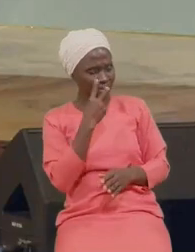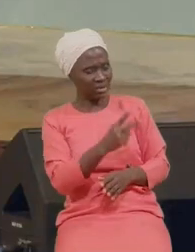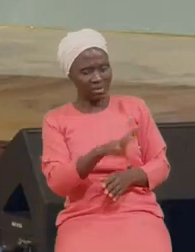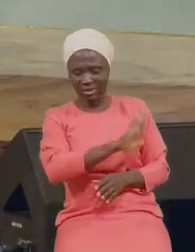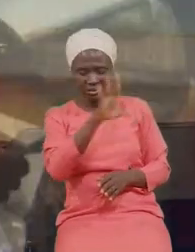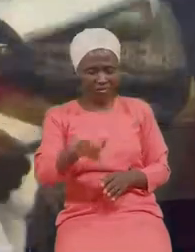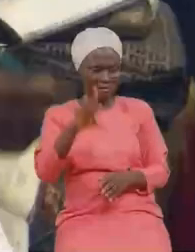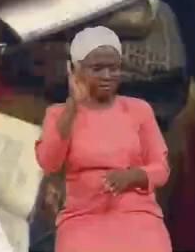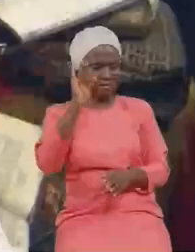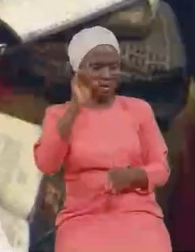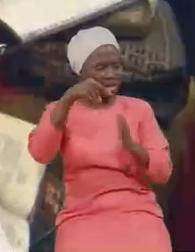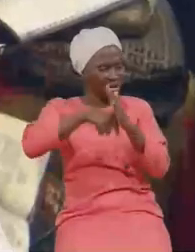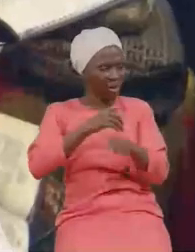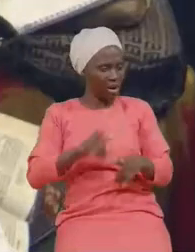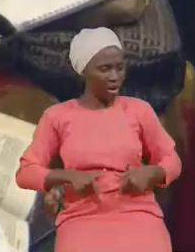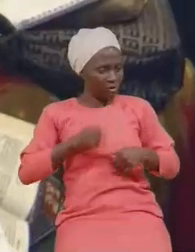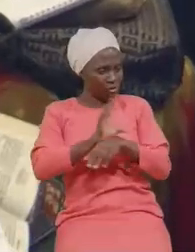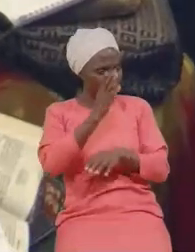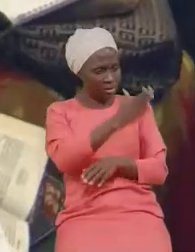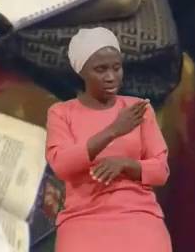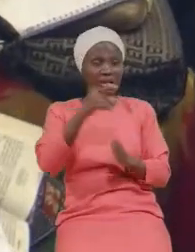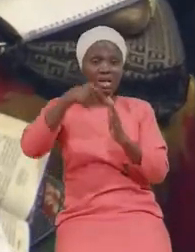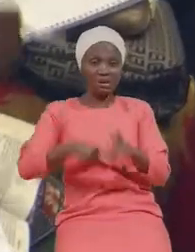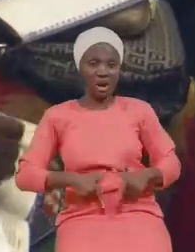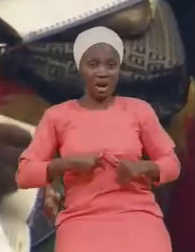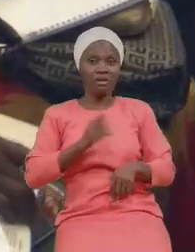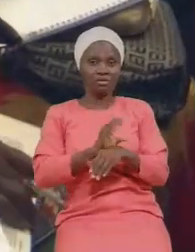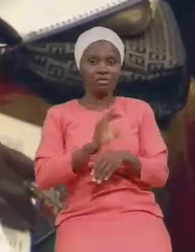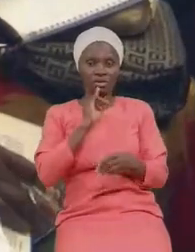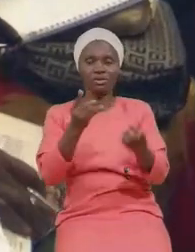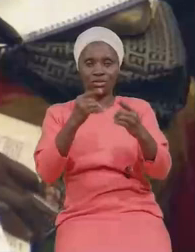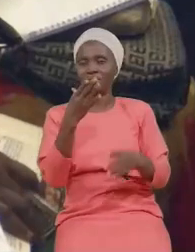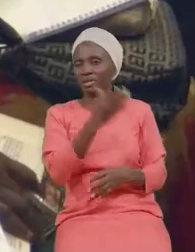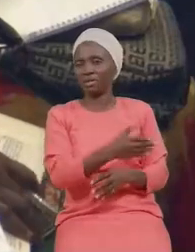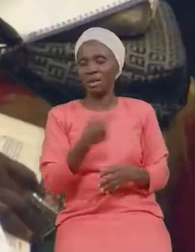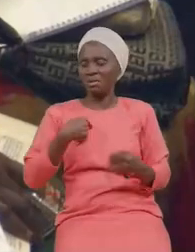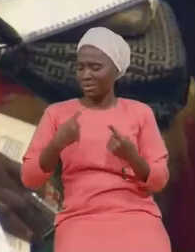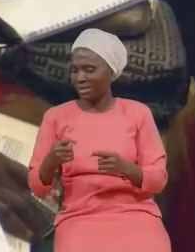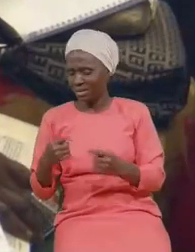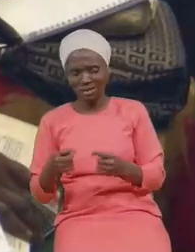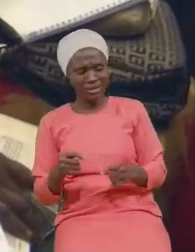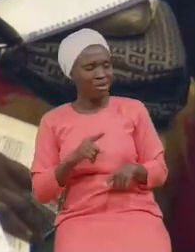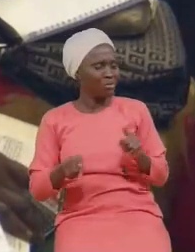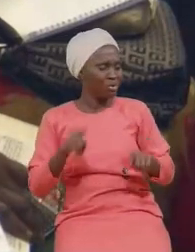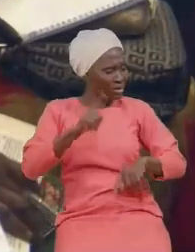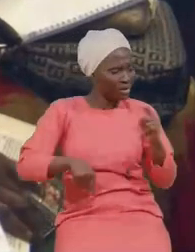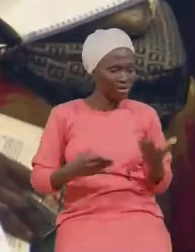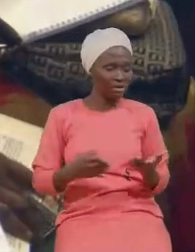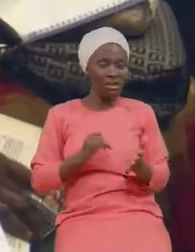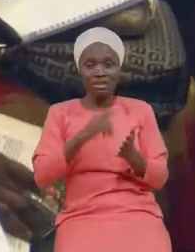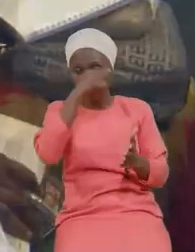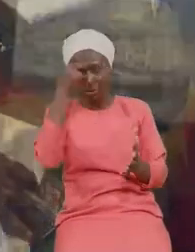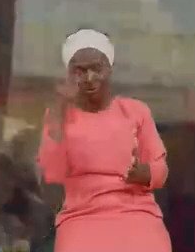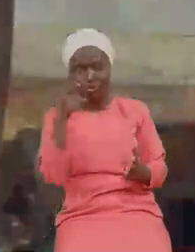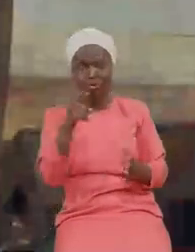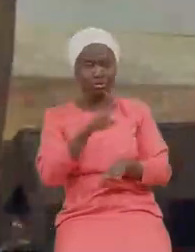la vie profonde vient là-bas nous avons essayé ça n'a pas pu parce que on n'a pas le verset 5 on